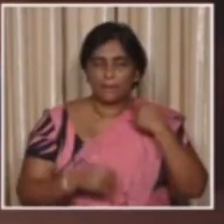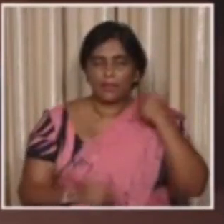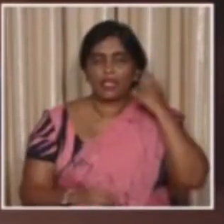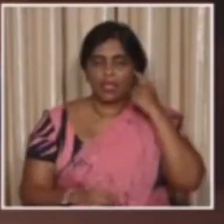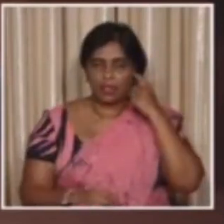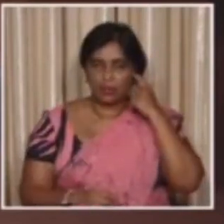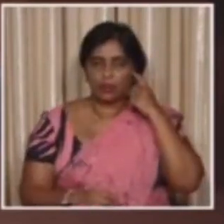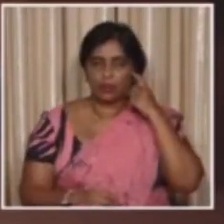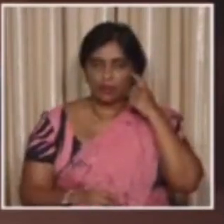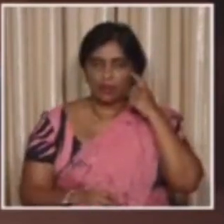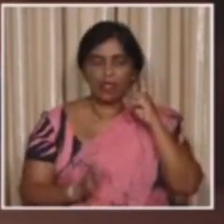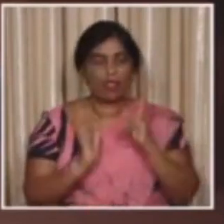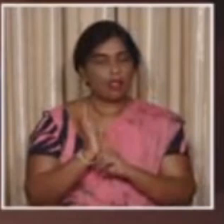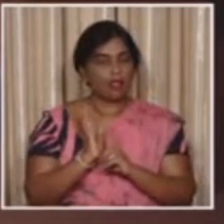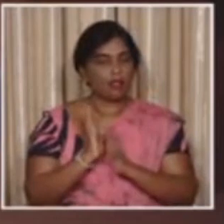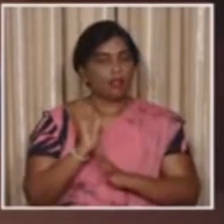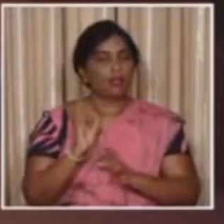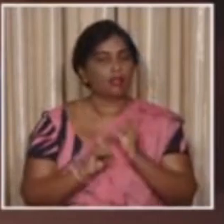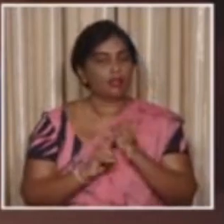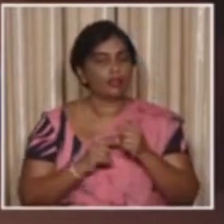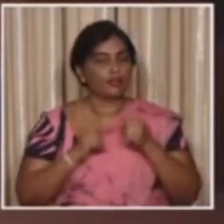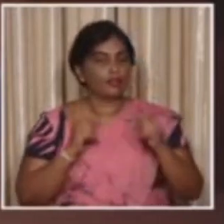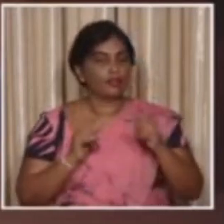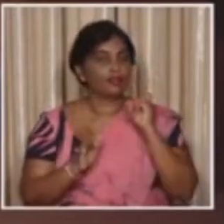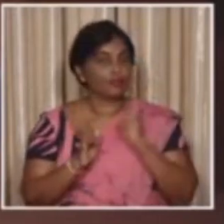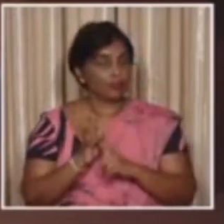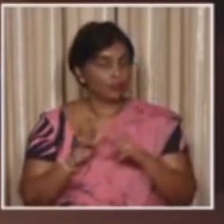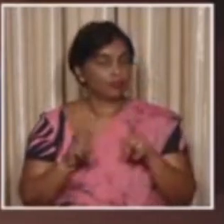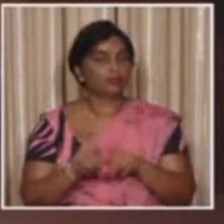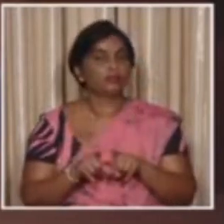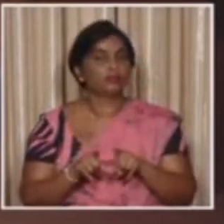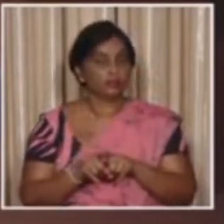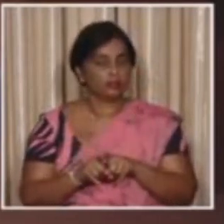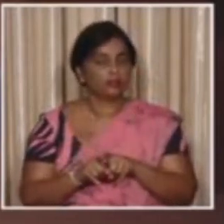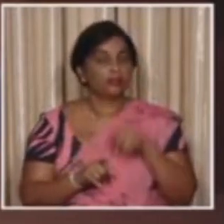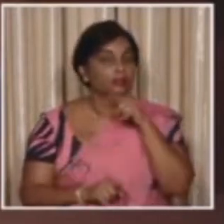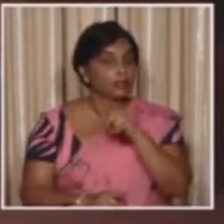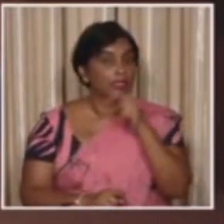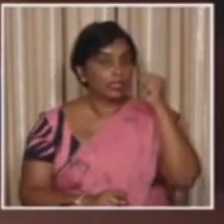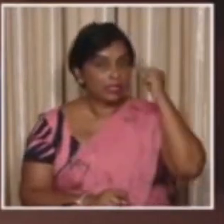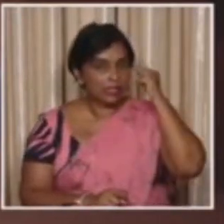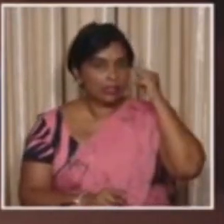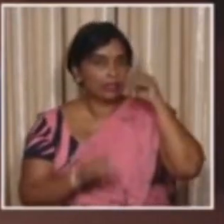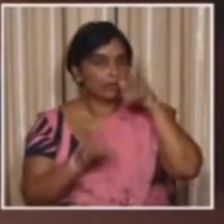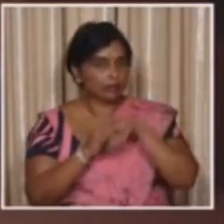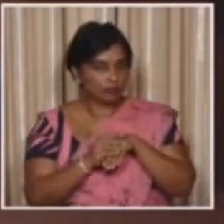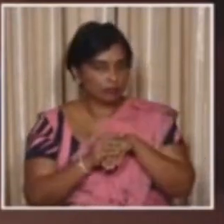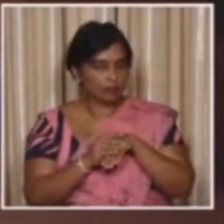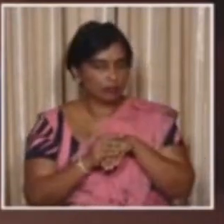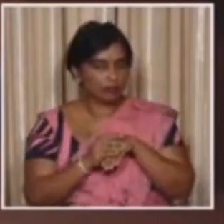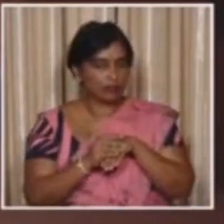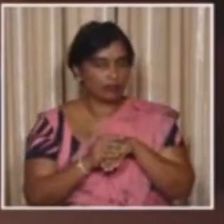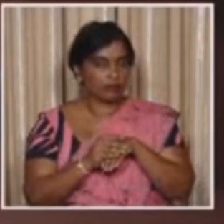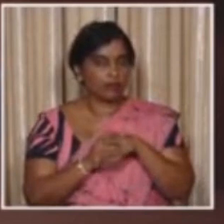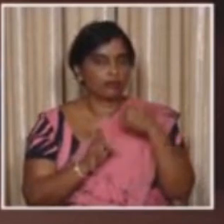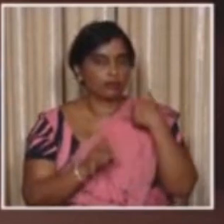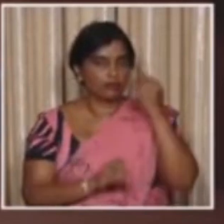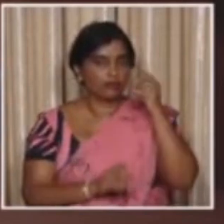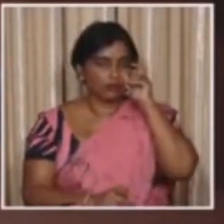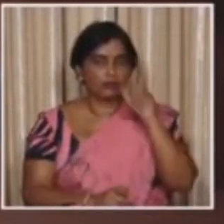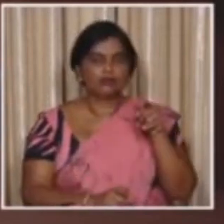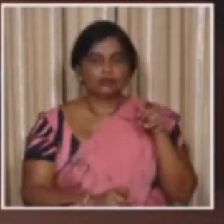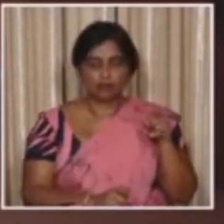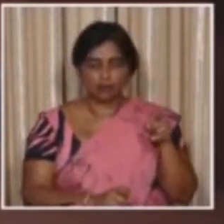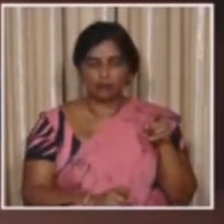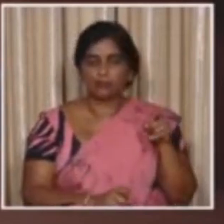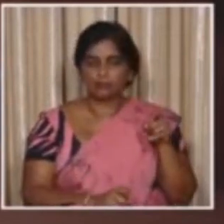සහ කිරියල මන්ත්‍රීතුමා විපක්ෂ සංවිධායකවරයා හැටියට ඔබතුමා හිතුවා නම් මේක ඇතුලේ අර මා දැක්ක මමත් දැක්ක එක